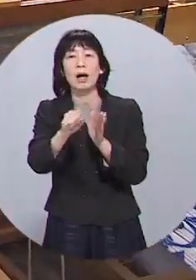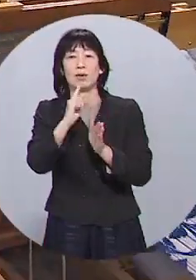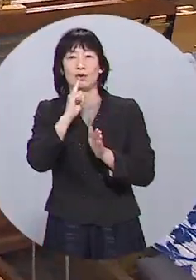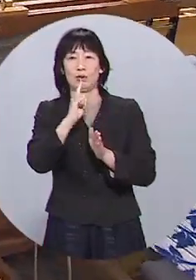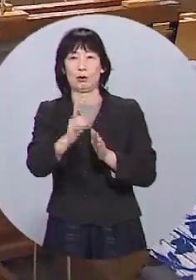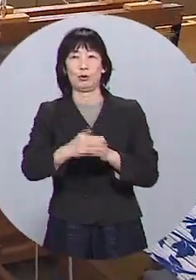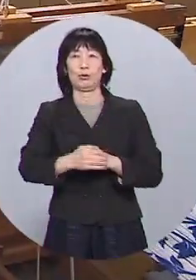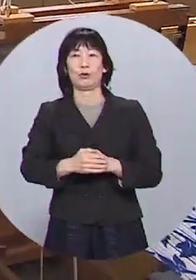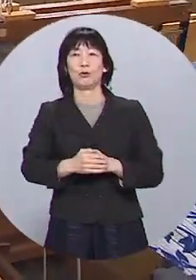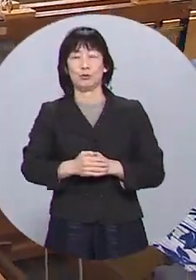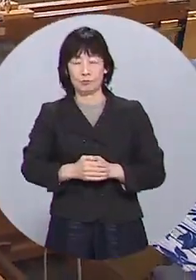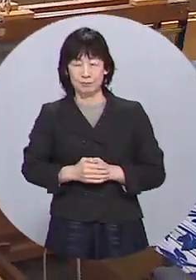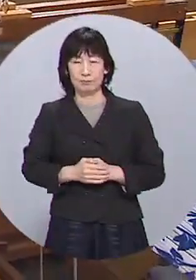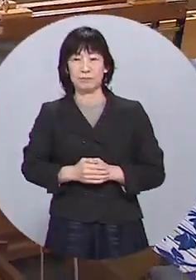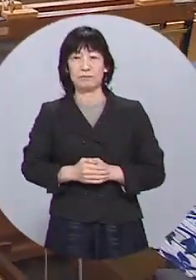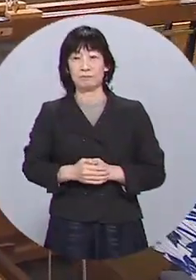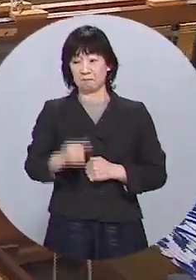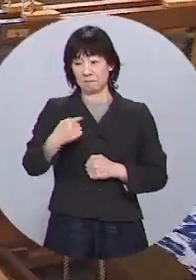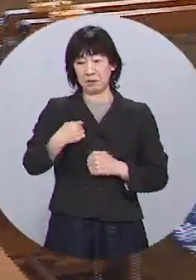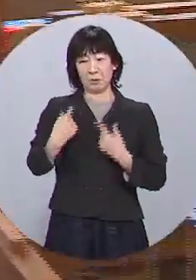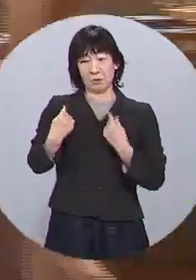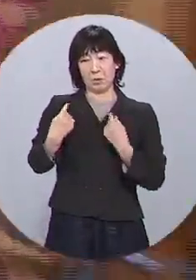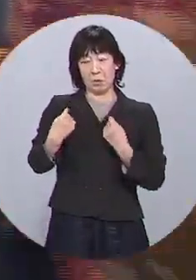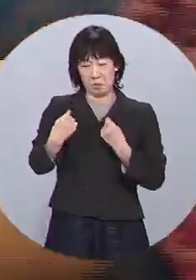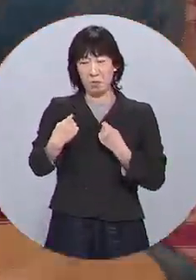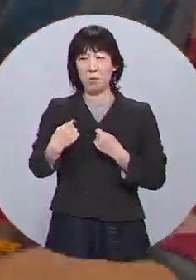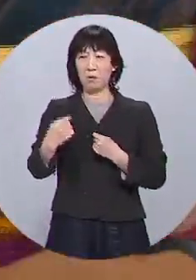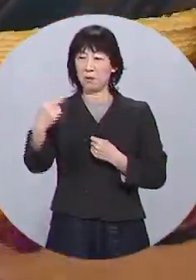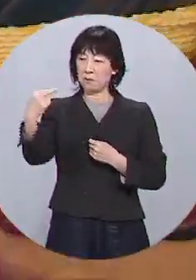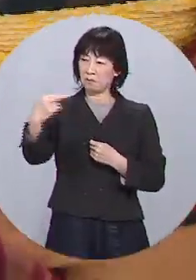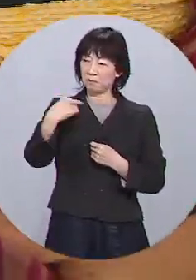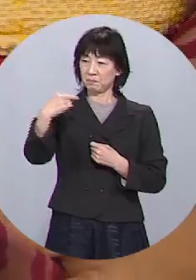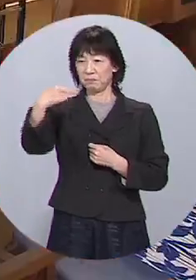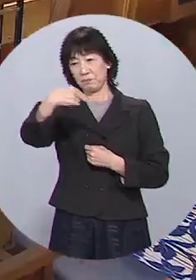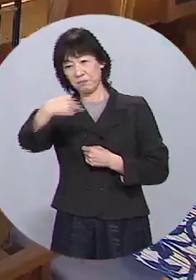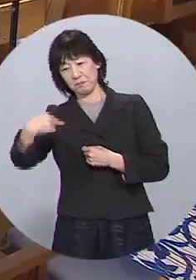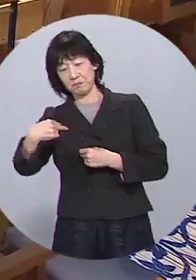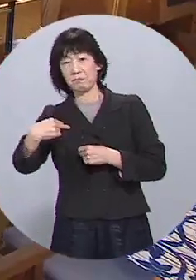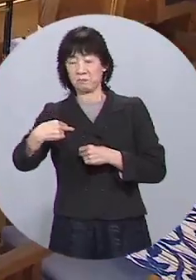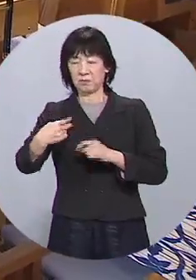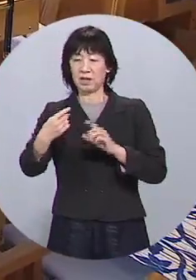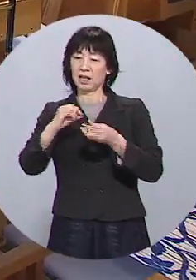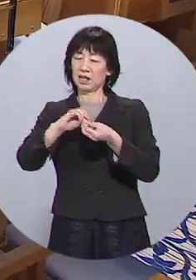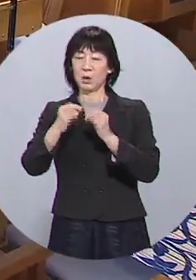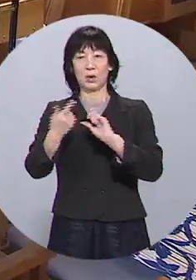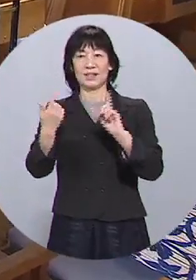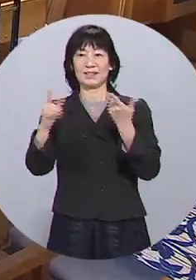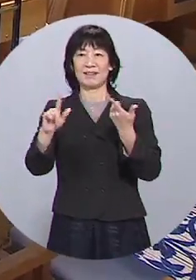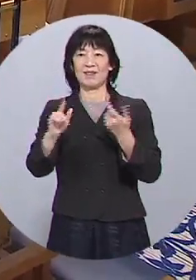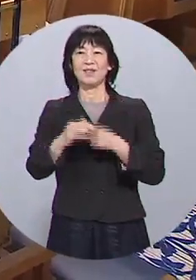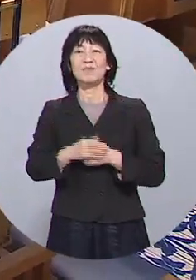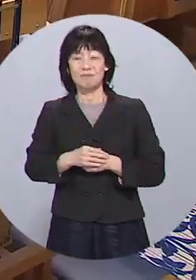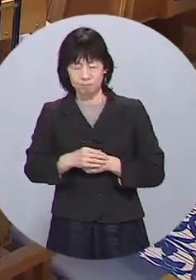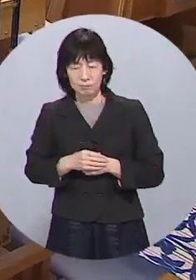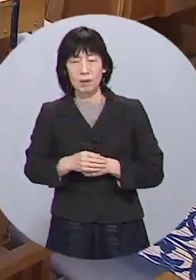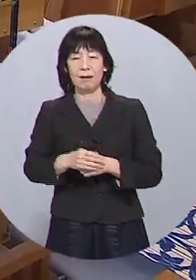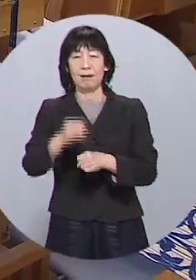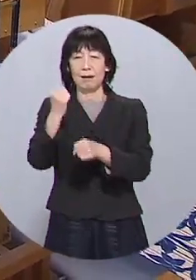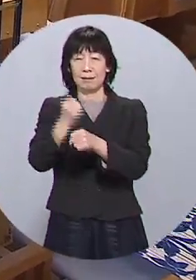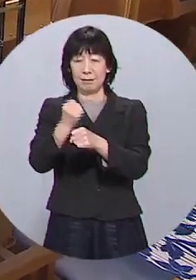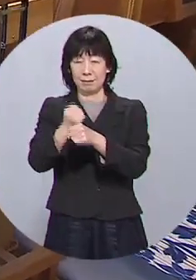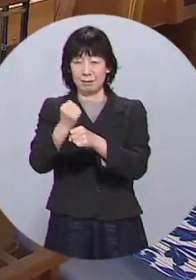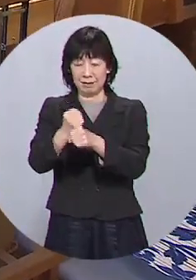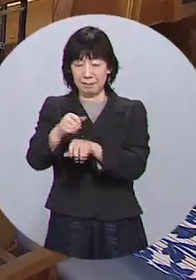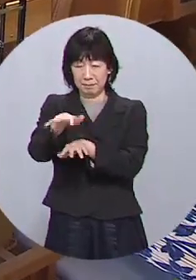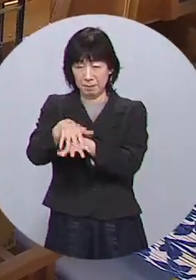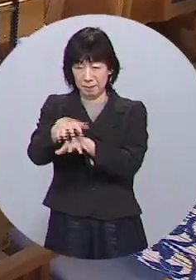ますよ。 そうなんですよ。はい、これもやっぱ角度によって違うんですよ。 はい、 でもやっぱりこういうのってたくさん作るっていうことが